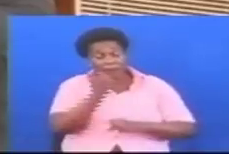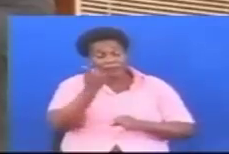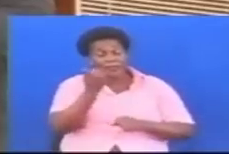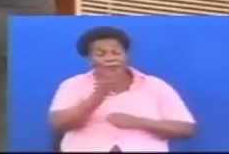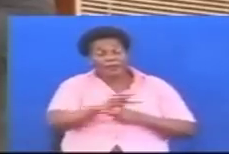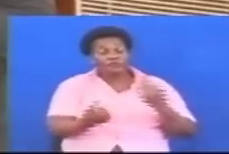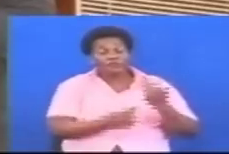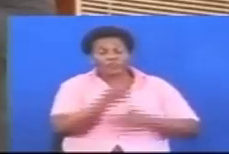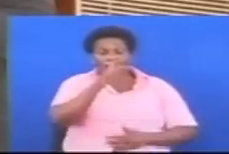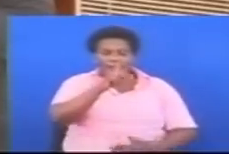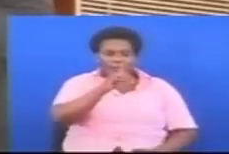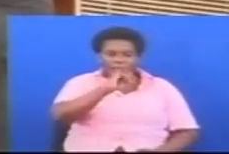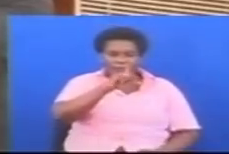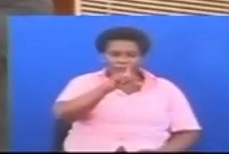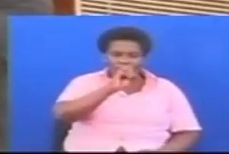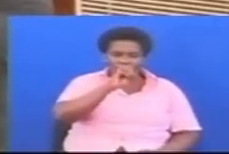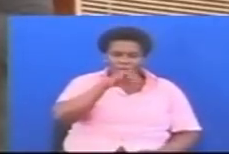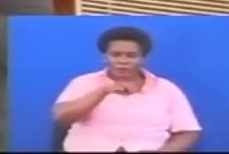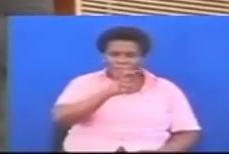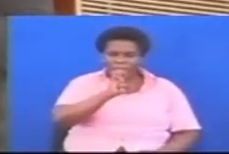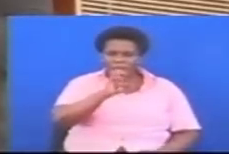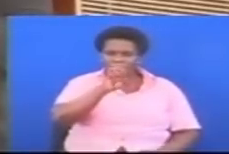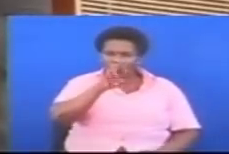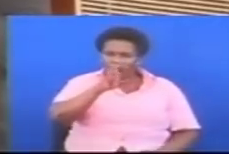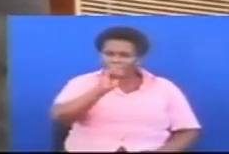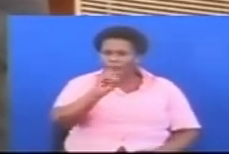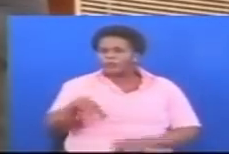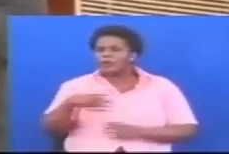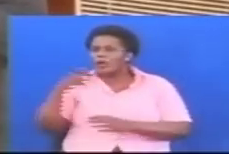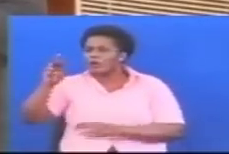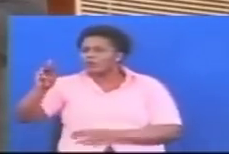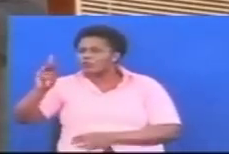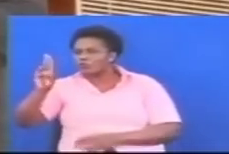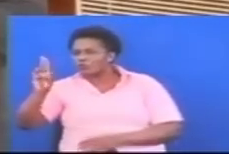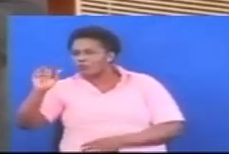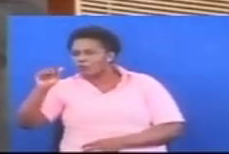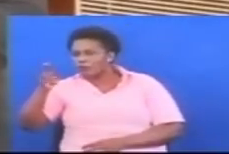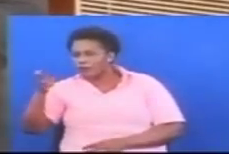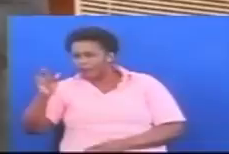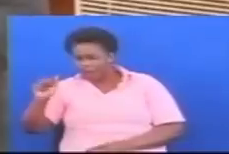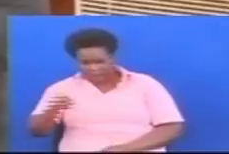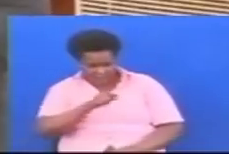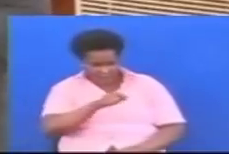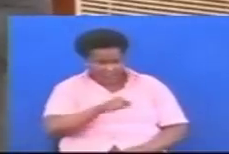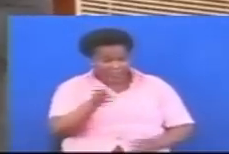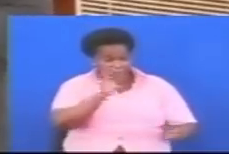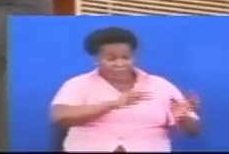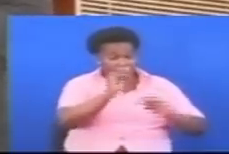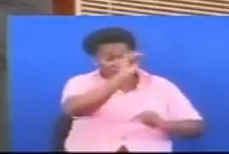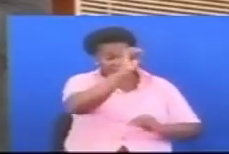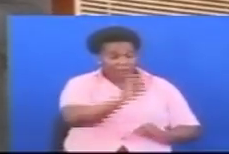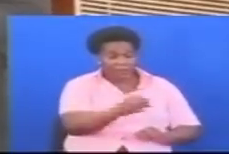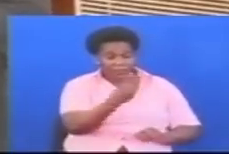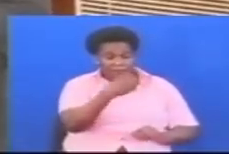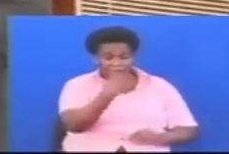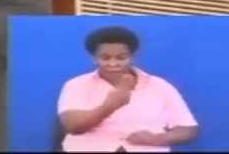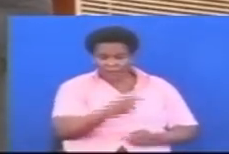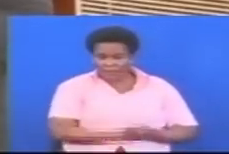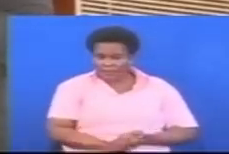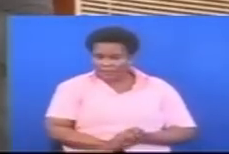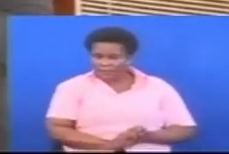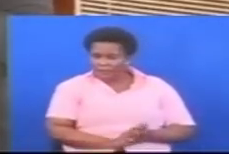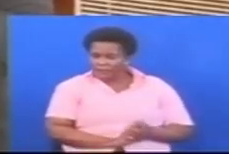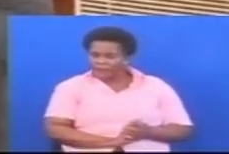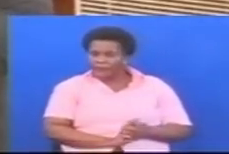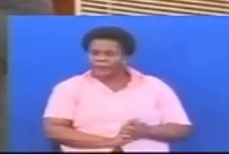mto Kilombero ambao huchangia theluthi mbili ya maji ya mto Rufiji, ambao tunatarajia utapeleka maji kwenye Stiglat